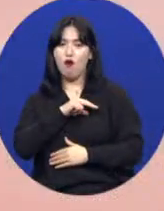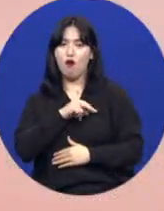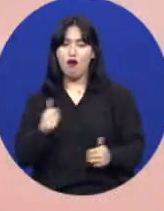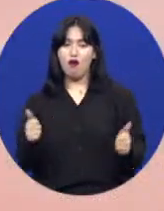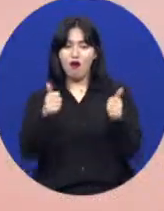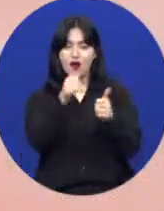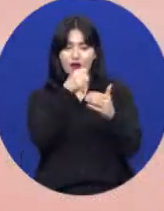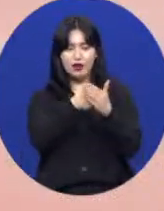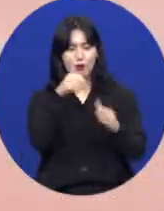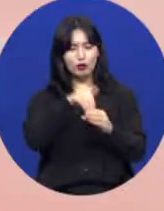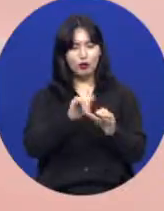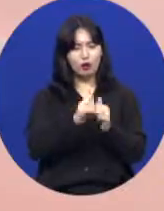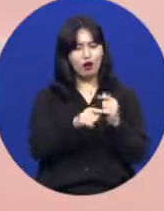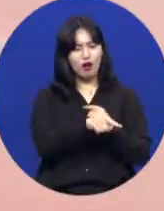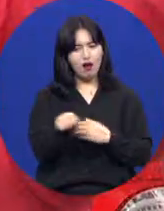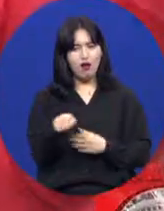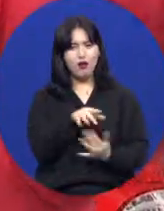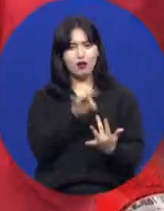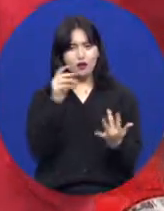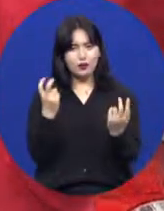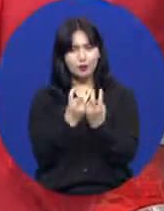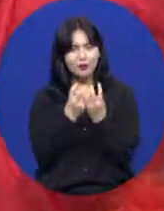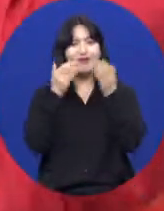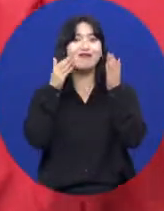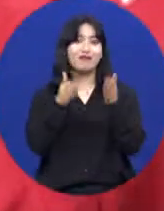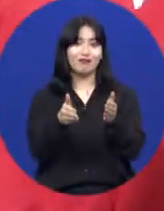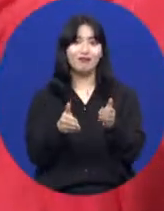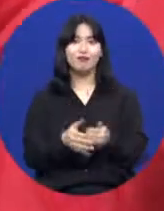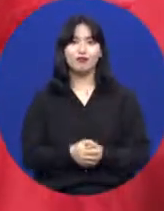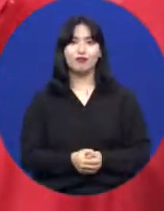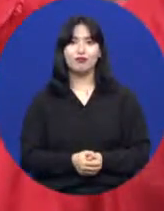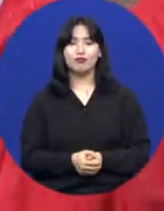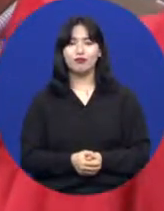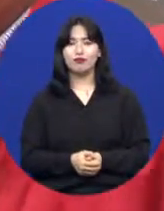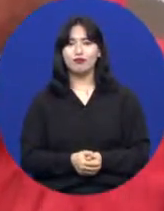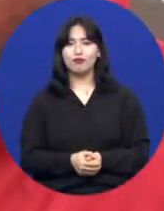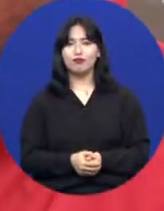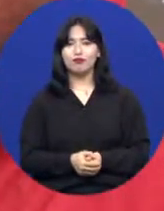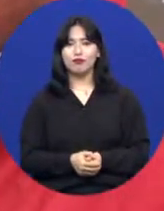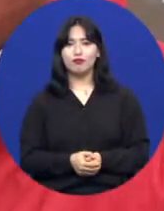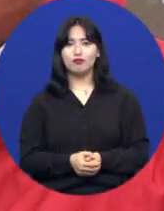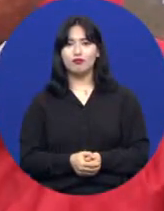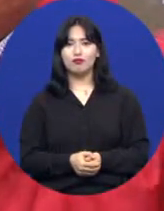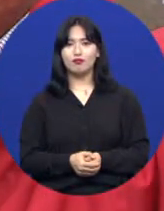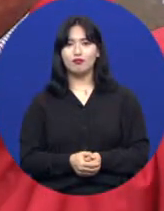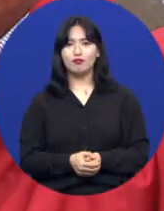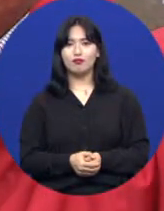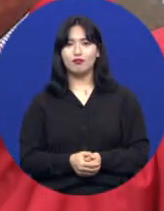유권자들이 어떤 선택을 할지 주목됩니다. MBC 뉴스 김항섭입니다.